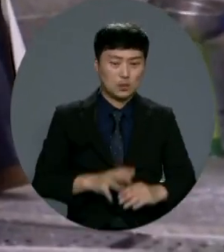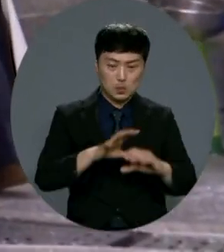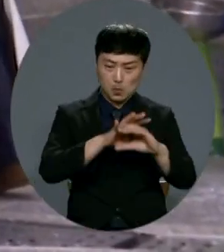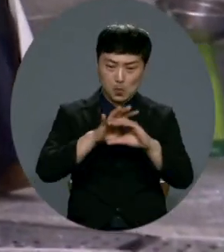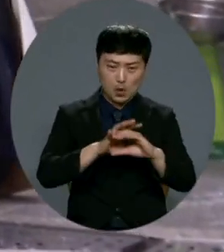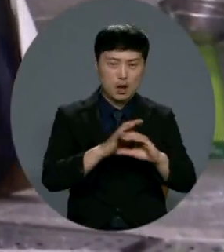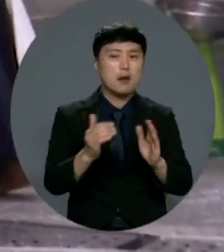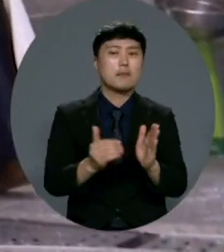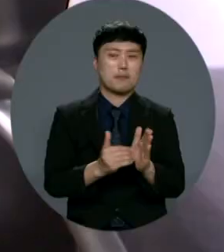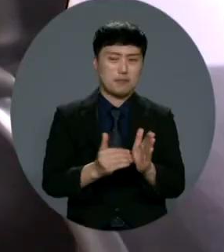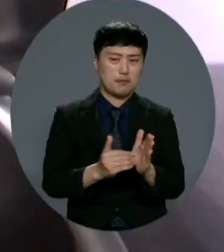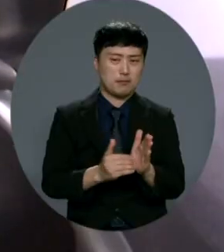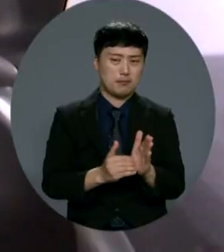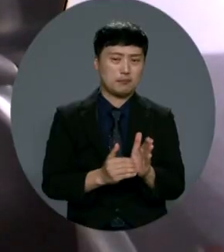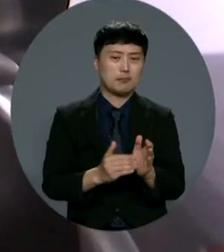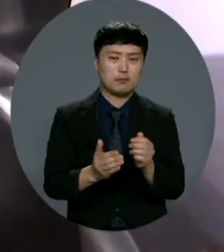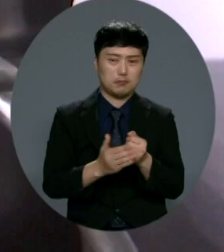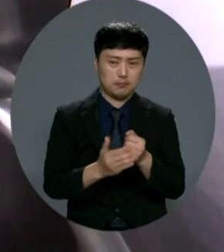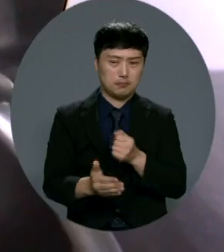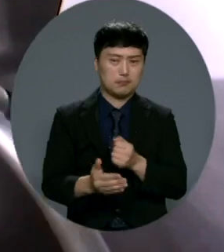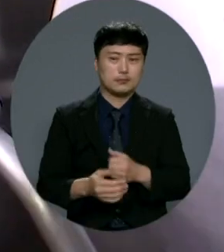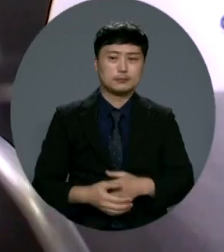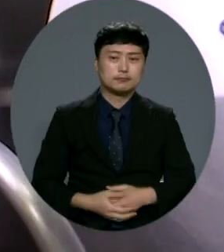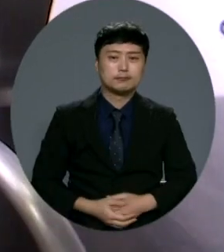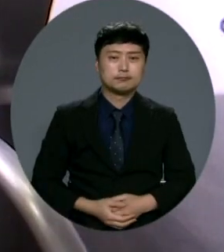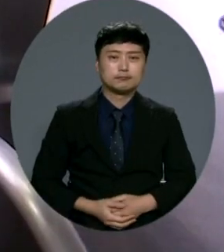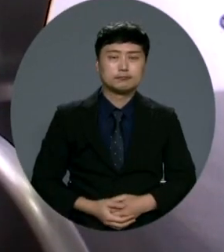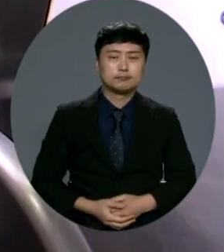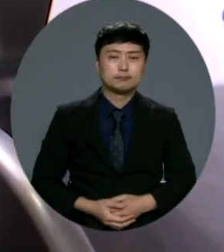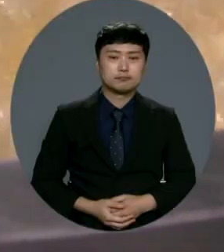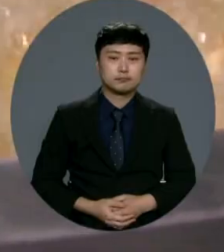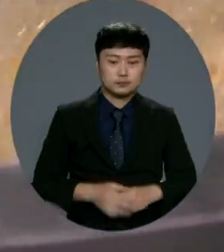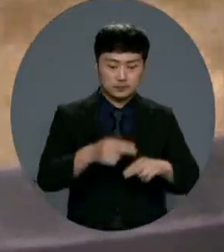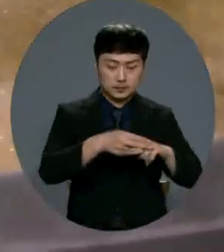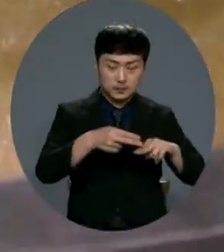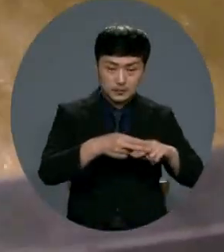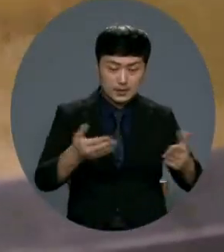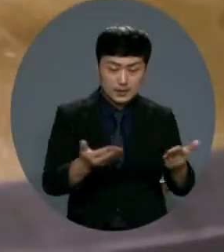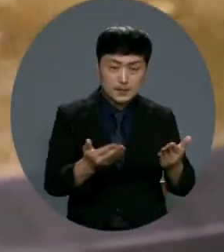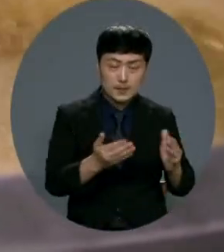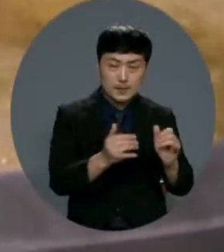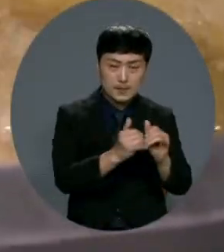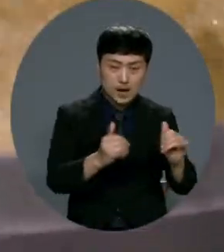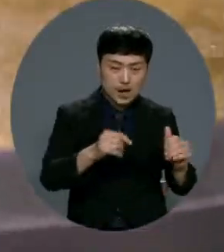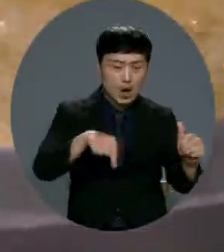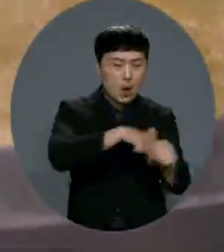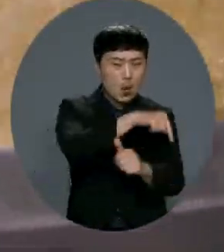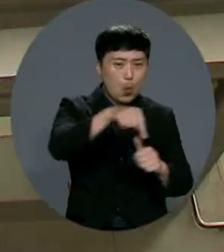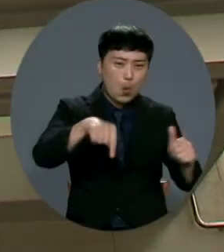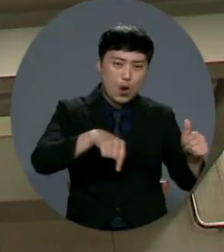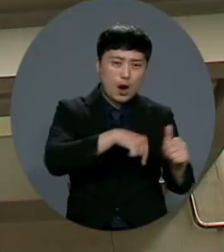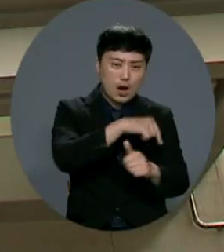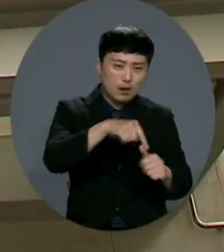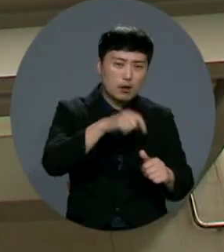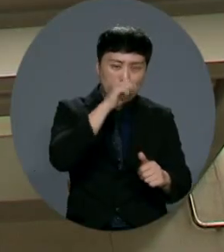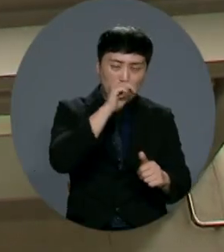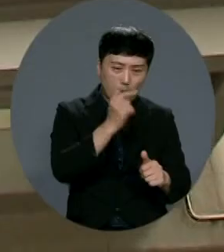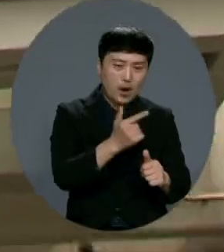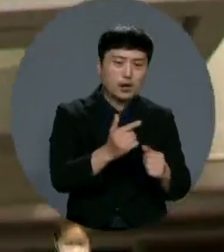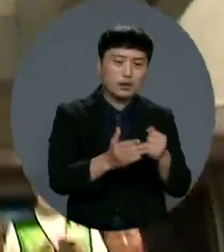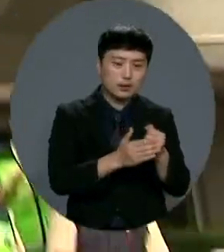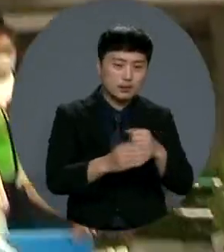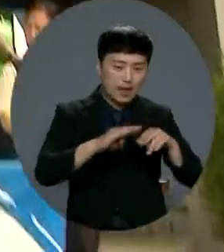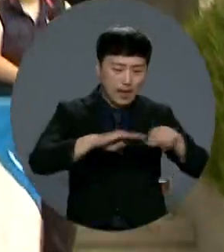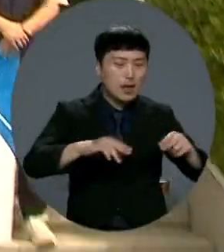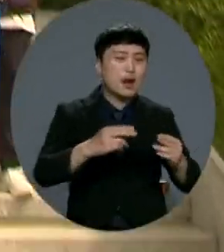코로나 단계가 하향된데 따른 조치라고 밝혔습니다 급식실 종사자들은 노동 환경이 더욱 열악해진다며 개선